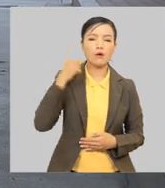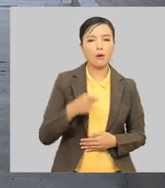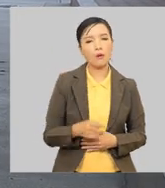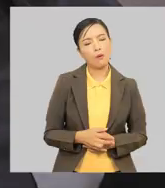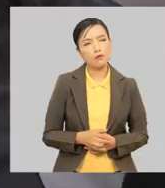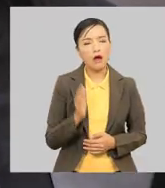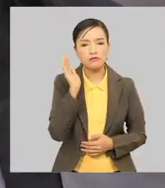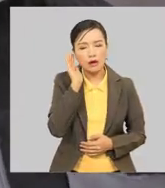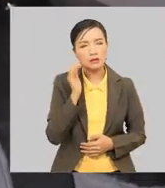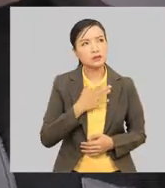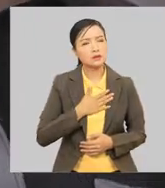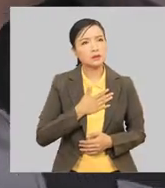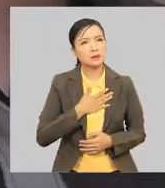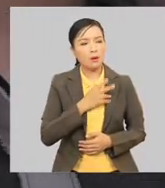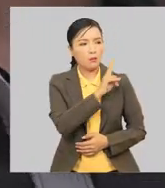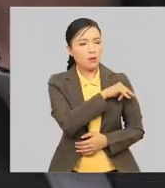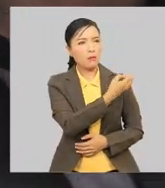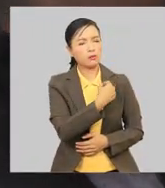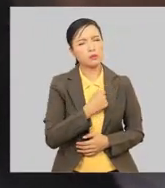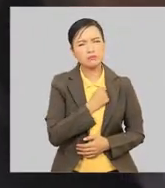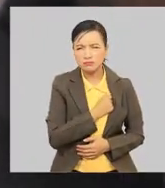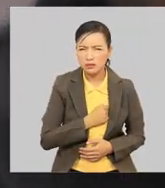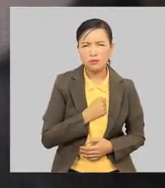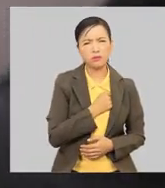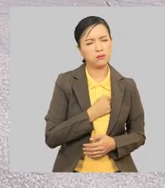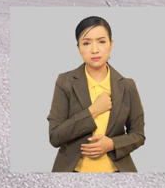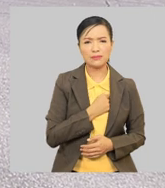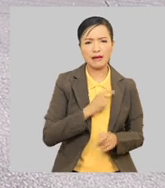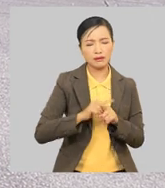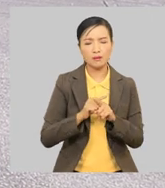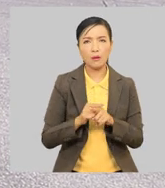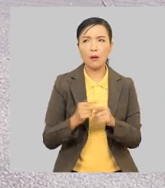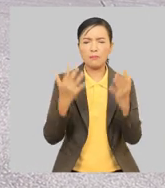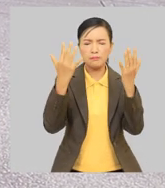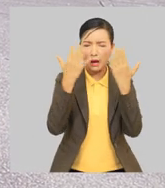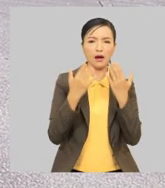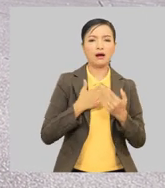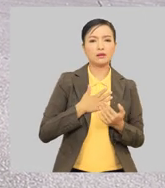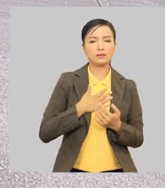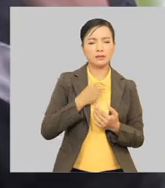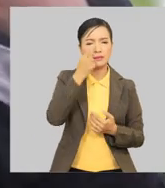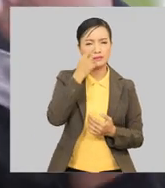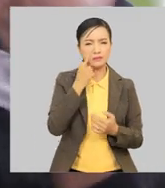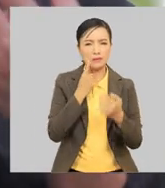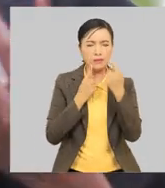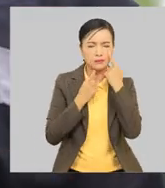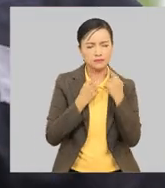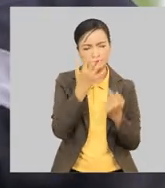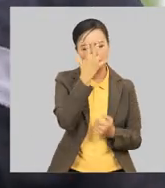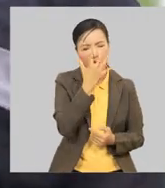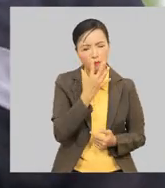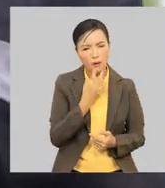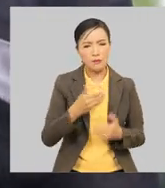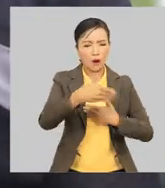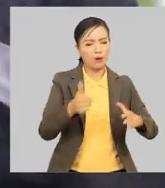ในวันนั้นที่เราได้ฟังก็มันเหมือนมันเสียใจมากอะค่ะเหมือนทุกอย่างมันถล่มลงมาแบบน้ำตาไหลคือเ